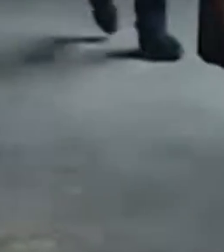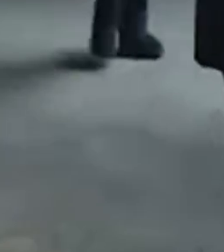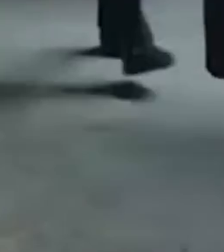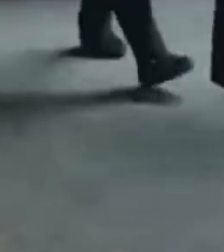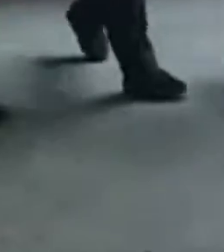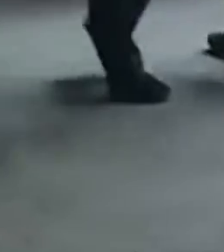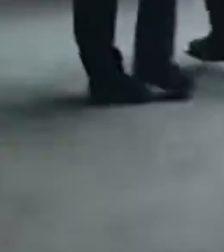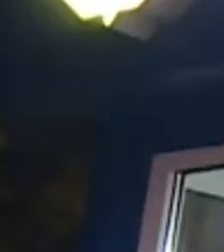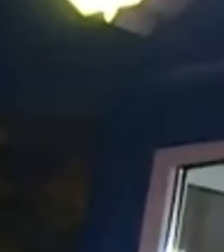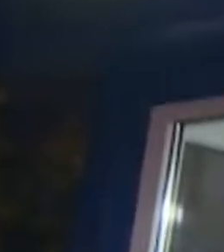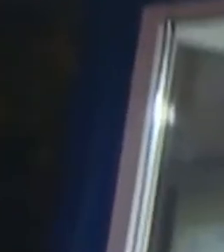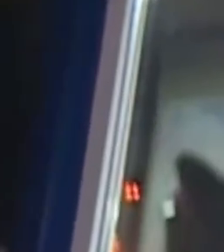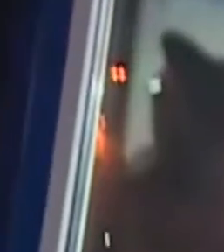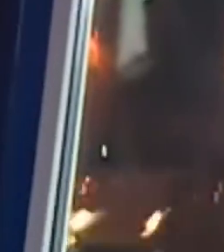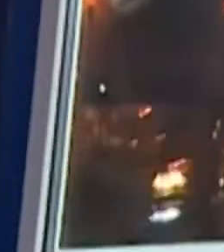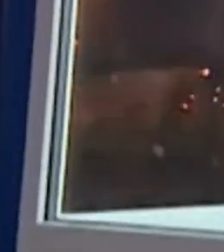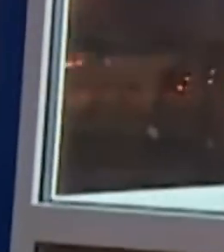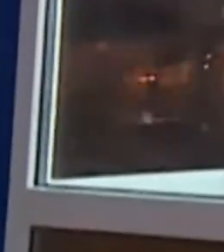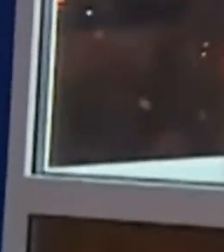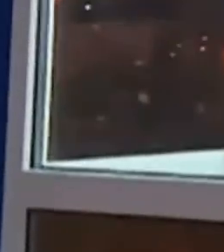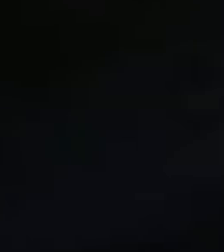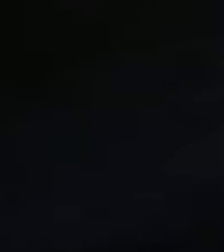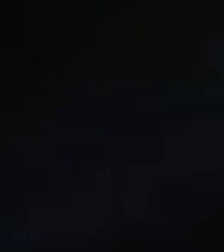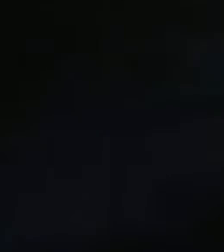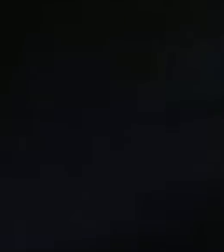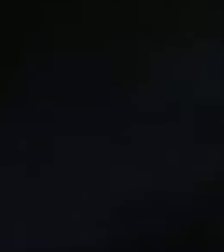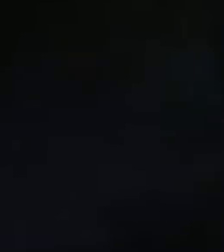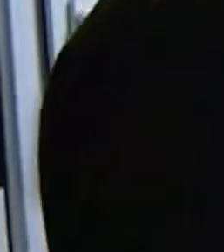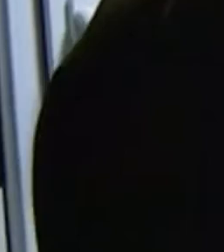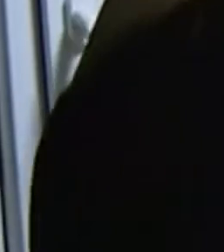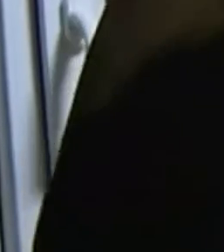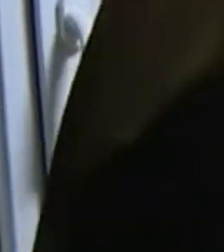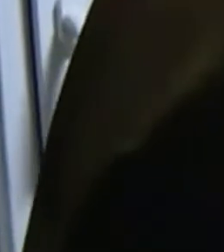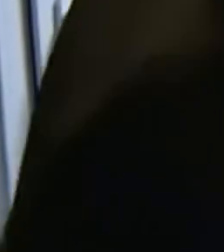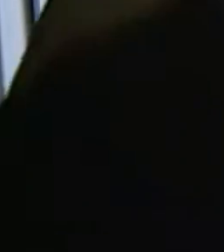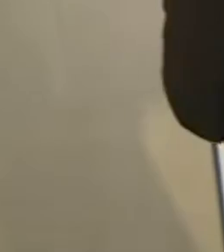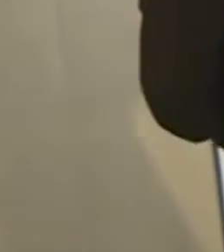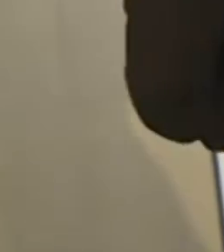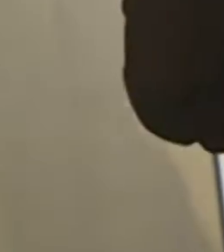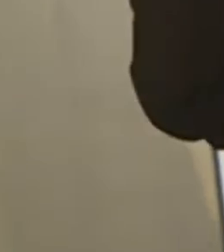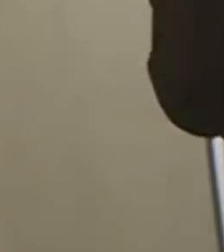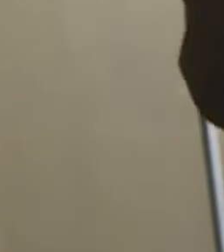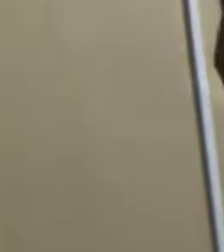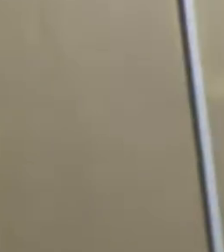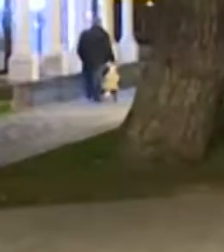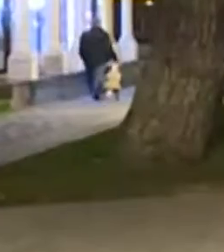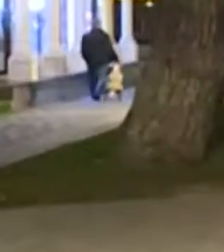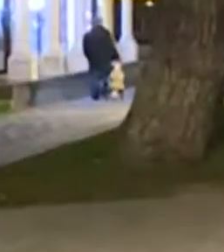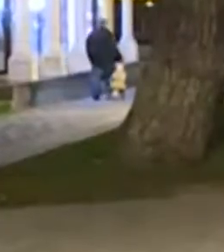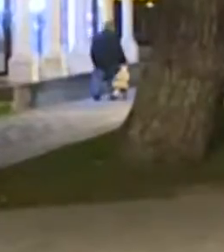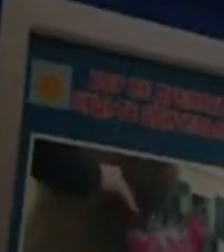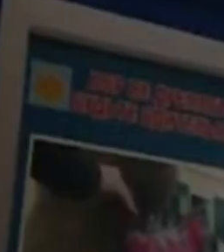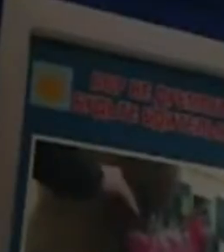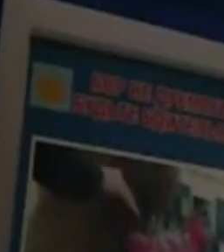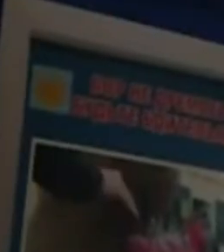Замечание и строгий выговор Бакытжан Сагынтаев потребовал наказать руководителей районных управлений за отсутствие сотрудников в мобильных